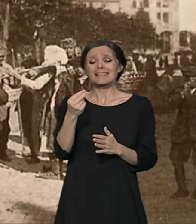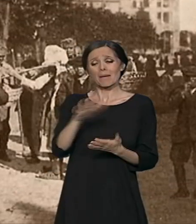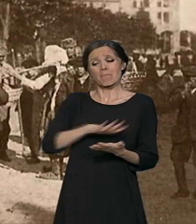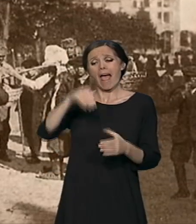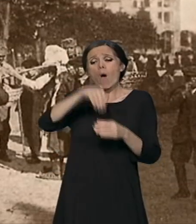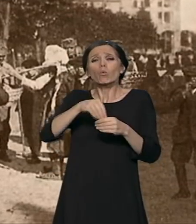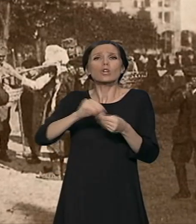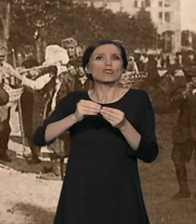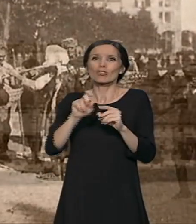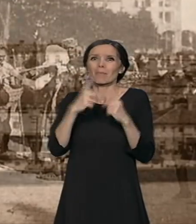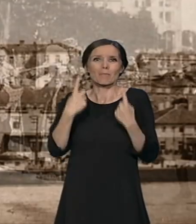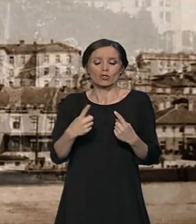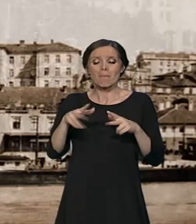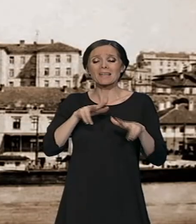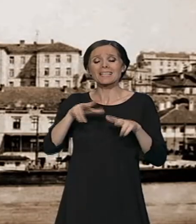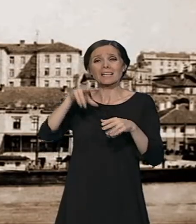privrede osnovano je